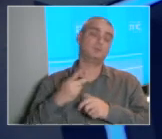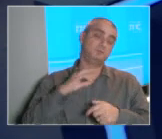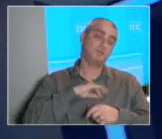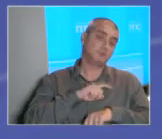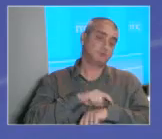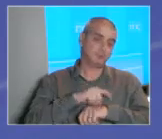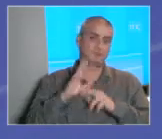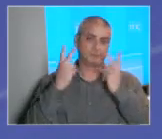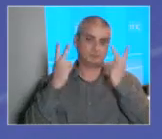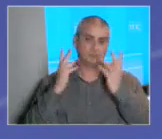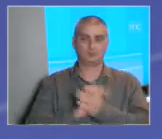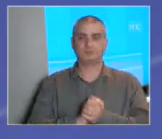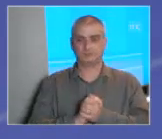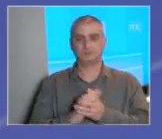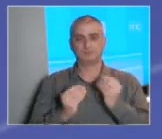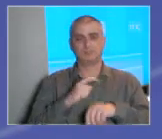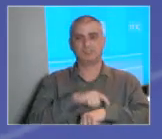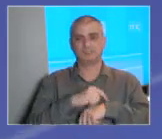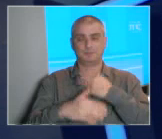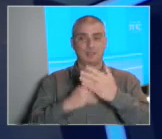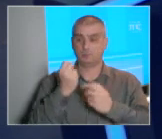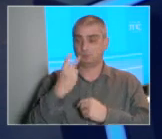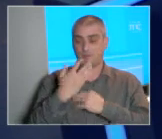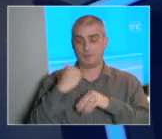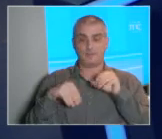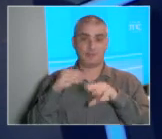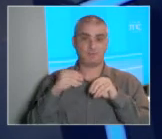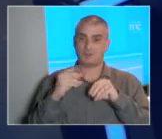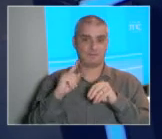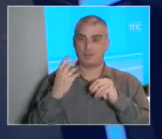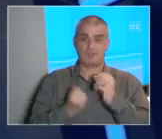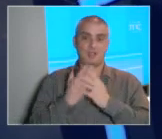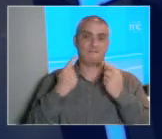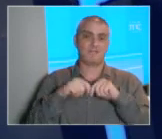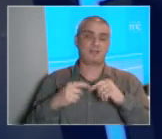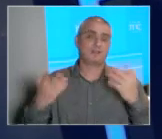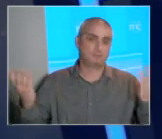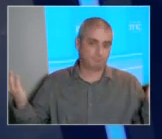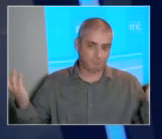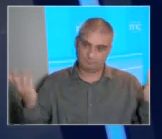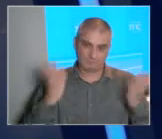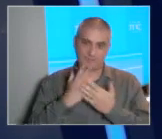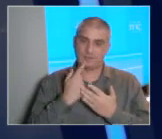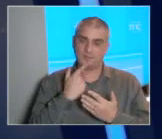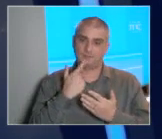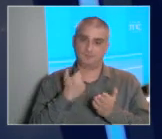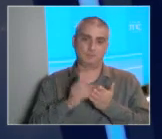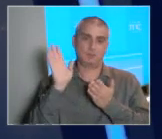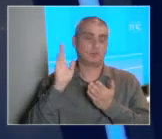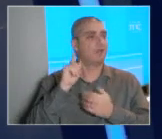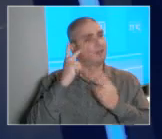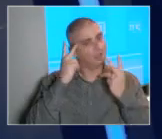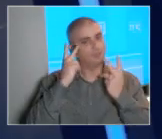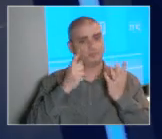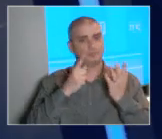ירוויחו זמן, וזה מה שחשוב. עכשיו זה משחק על זמן, כי אם נגיע שבועיים לפני הבחירות ולא תהיה ועדת כנסת, בדיוק. אז היא תהיה מיותרת. אבל חשוב